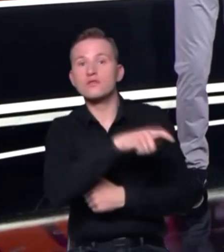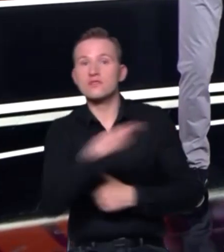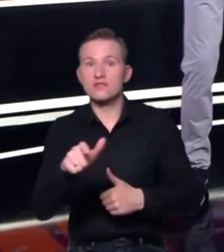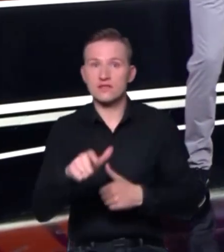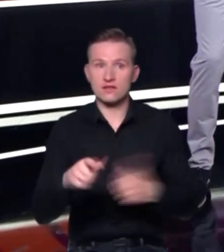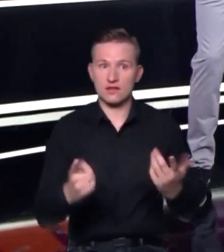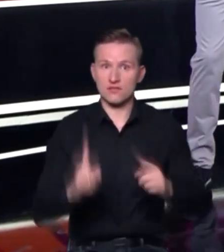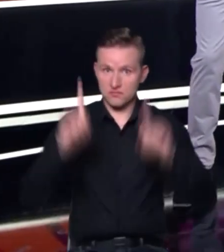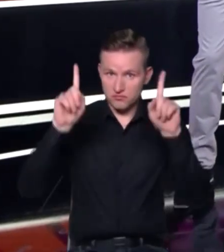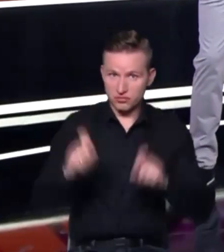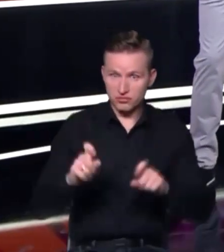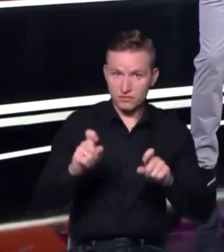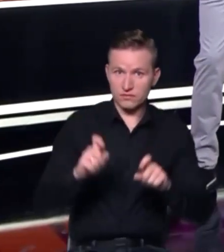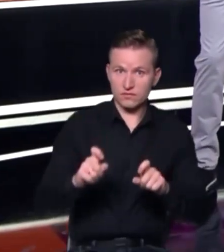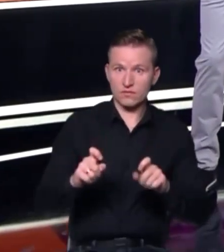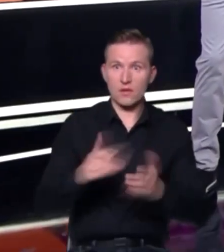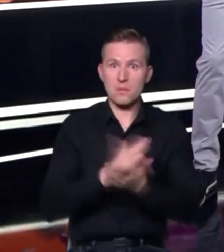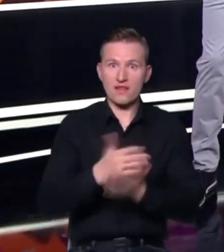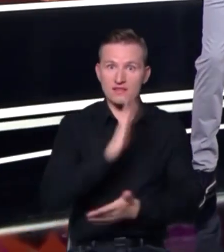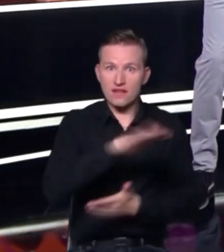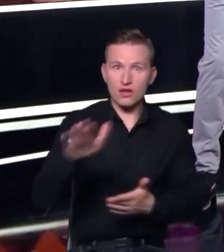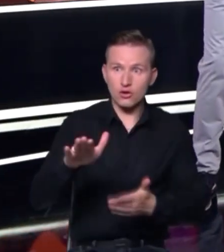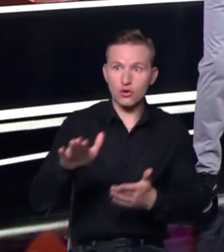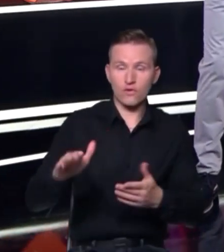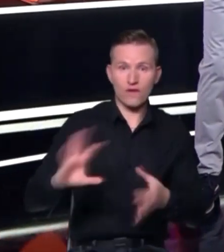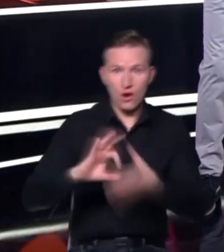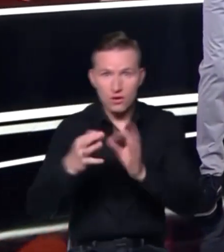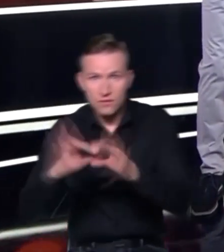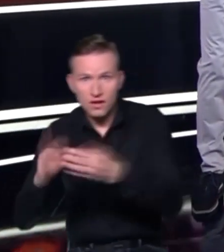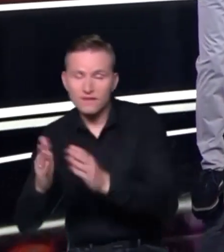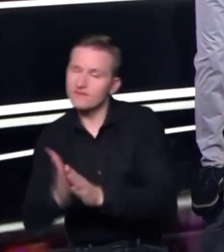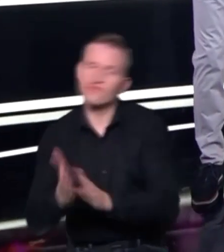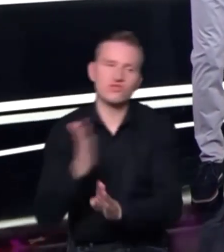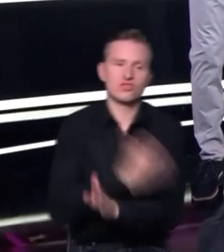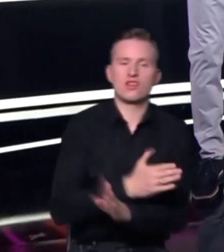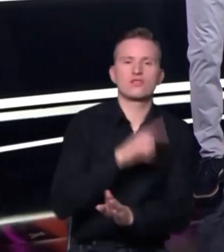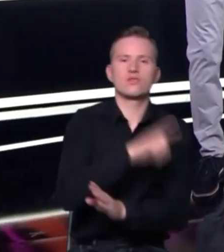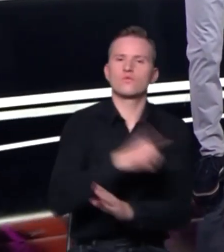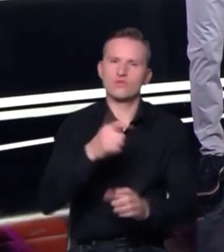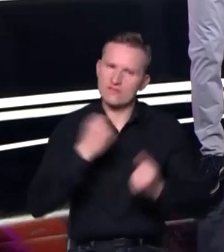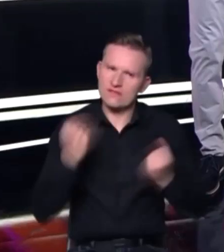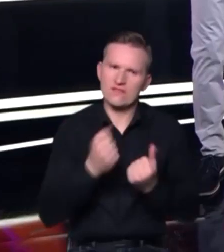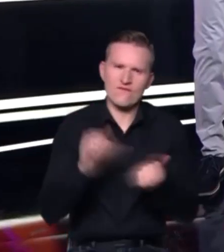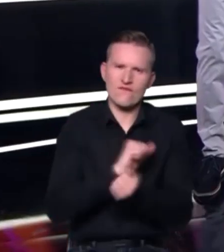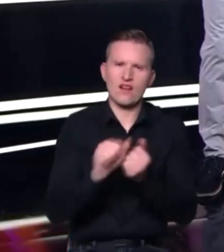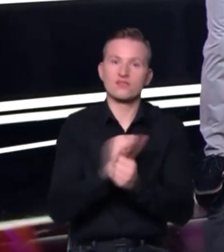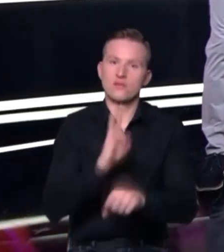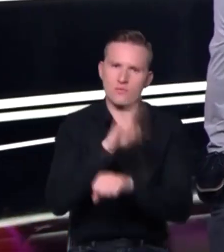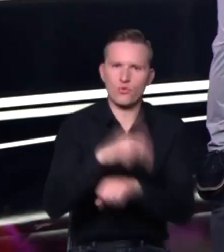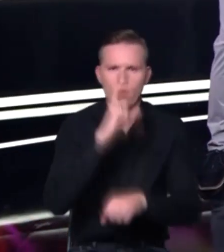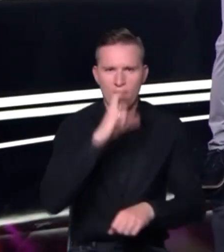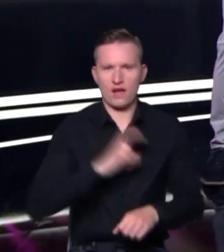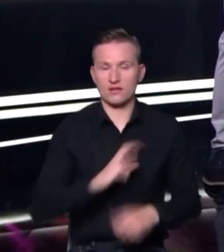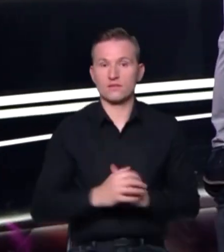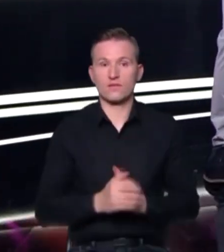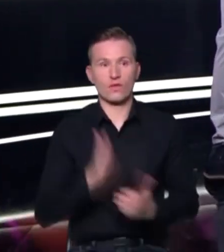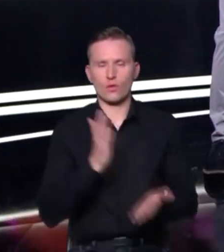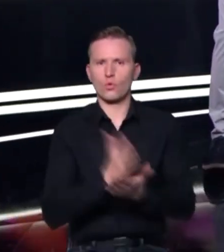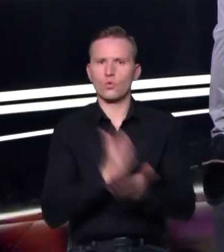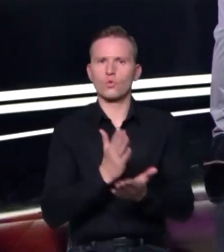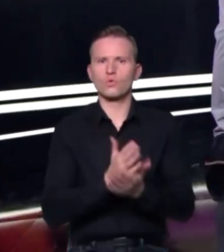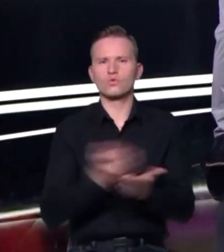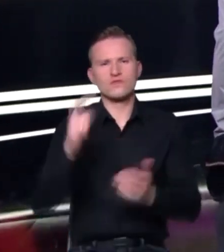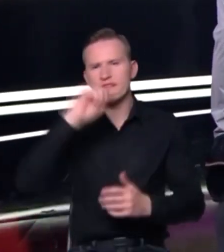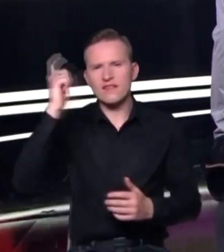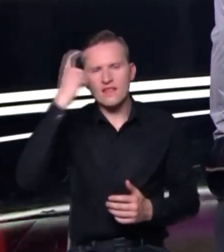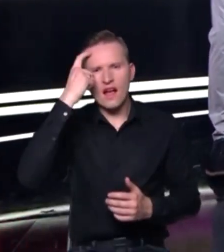przyjdzie startować w międzynarodowych regatach, muszą wywalczyć miejsca w reprezentacji. Tradycyjnie już służą temu